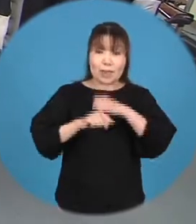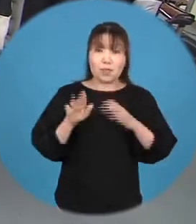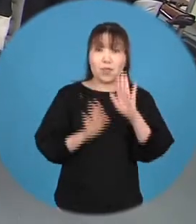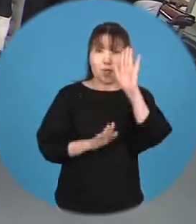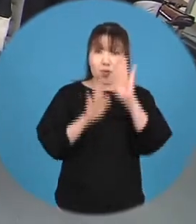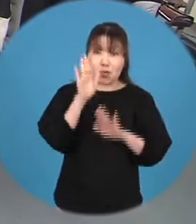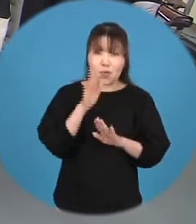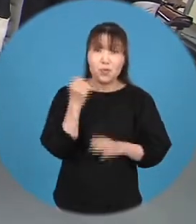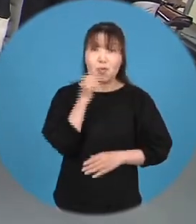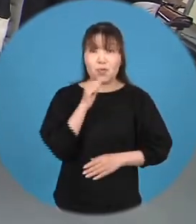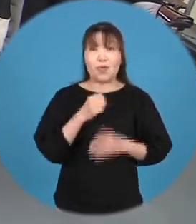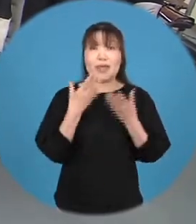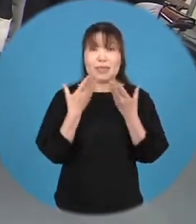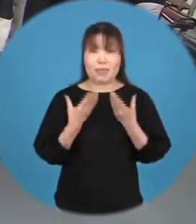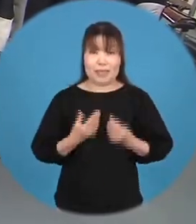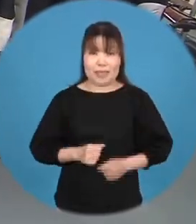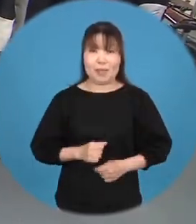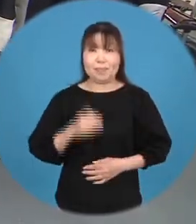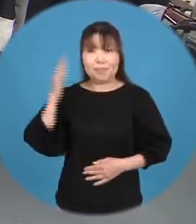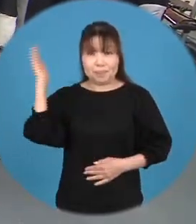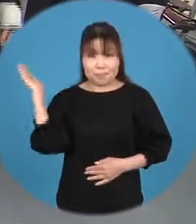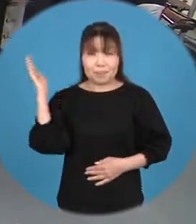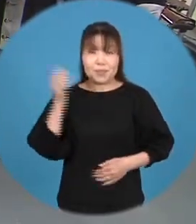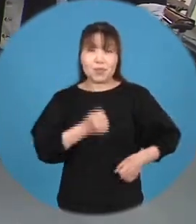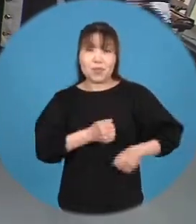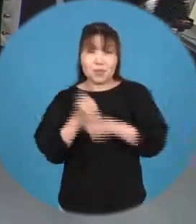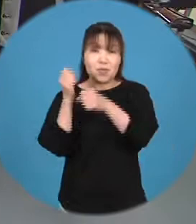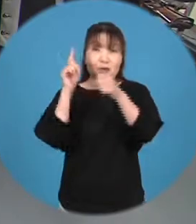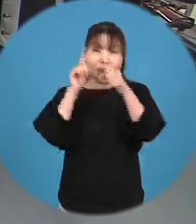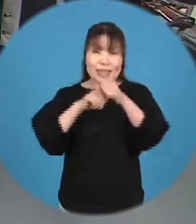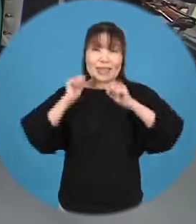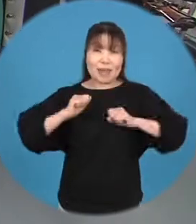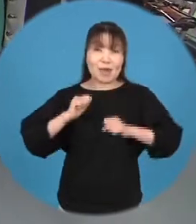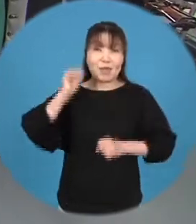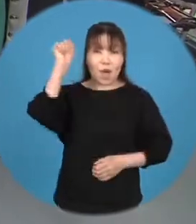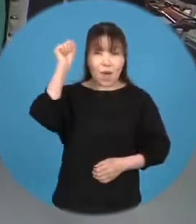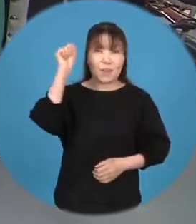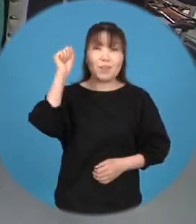様子をご紹介しました。 優勝目指して頑張るぞ。